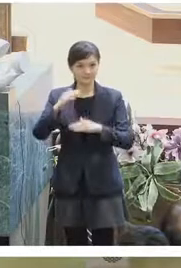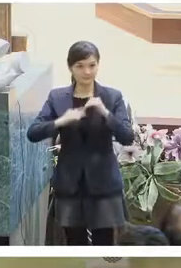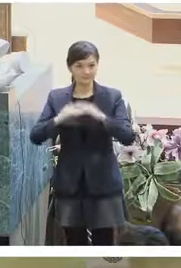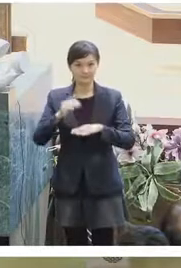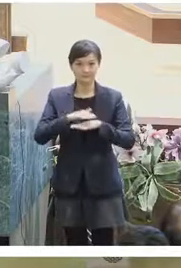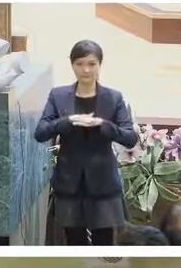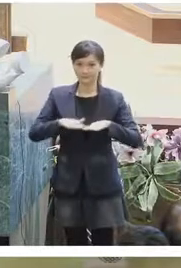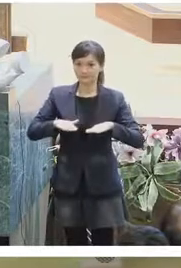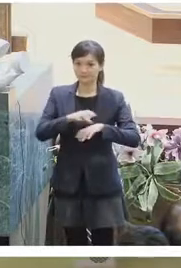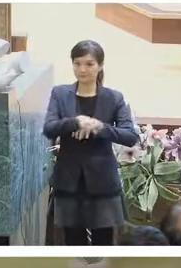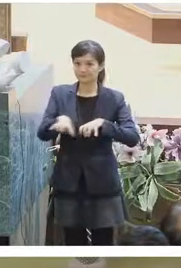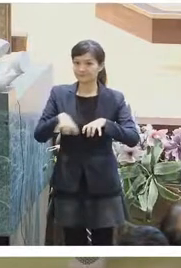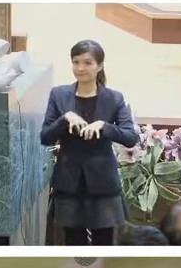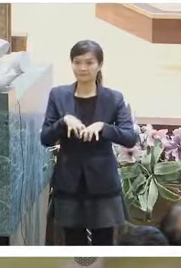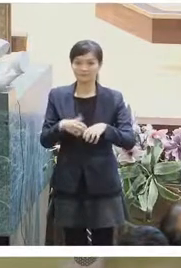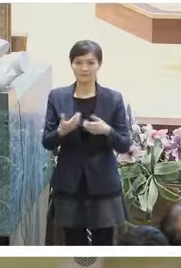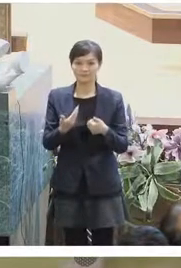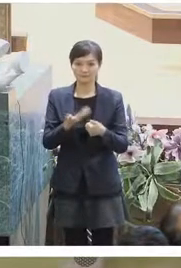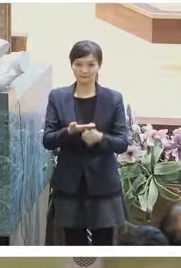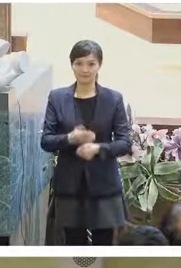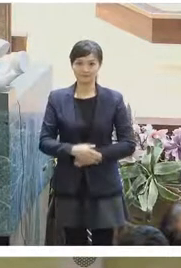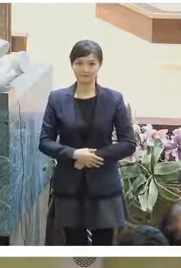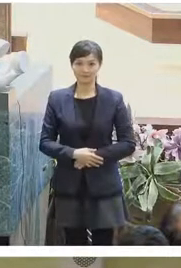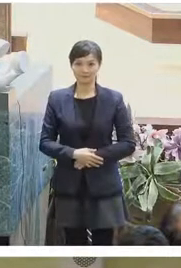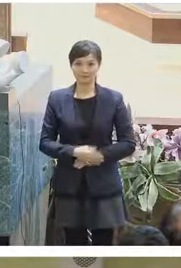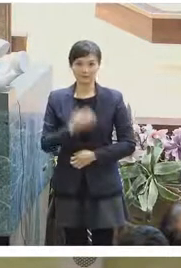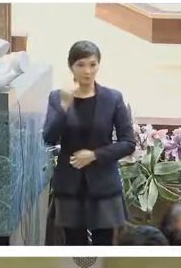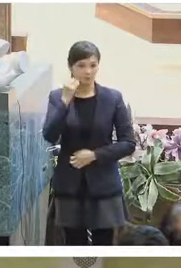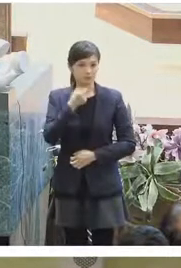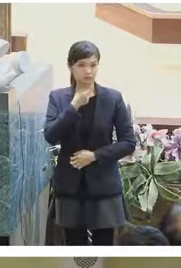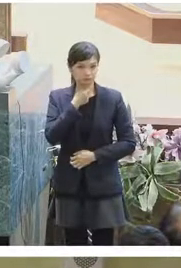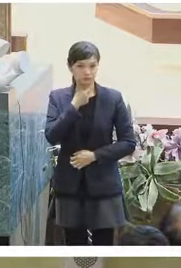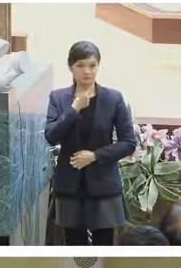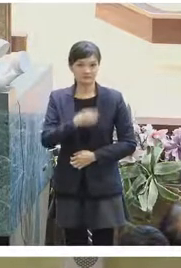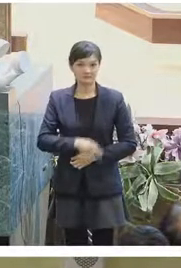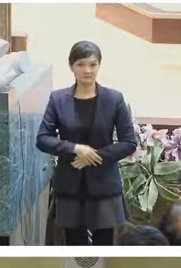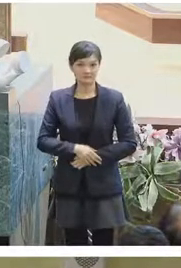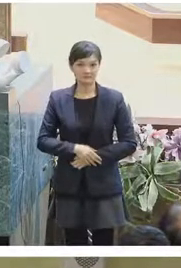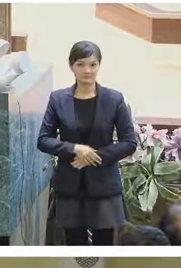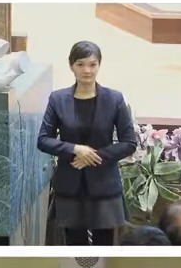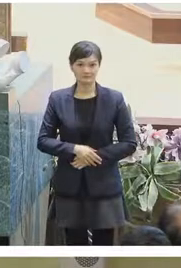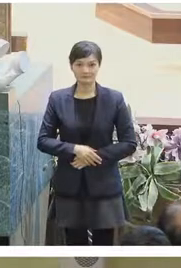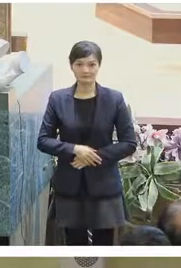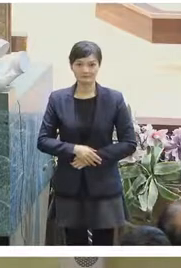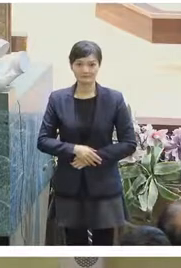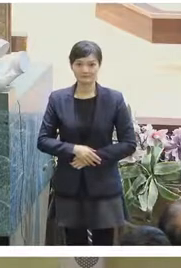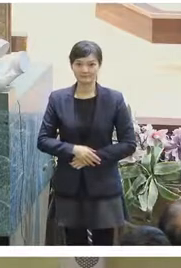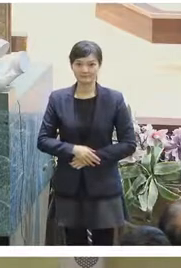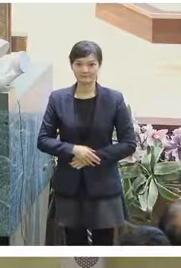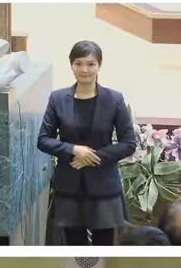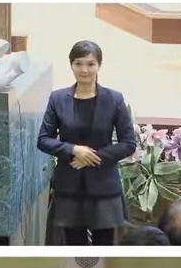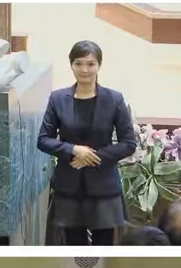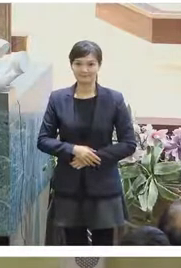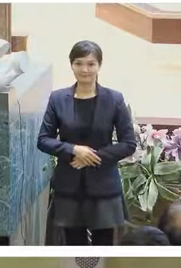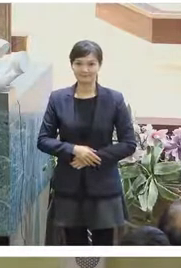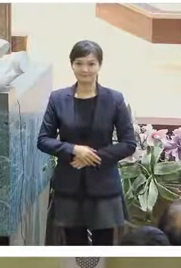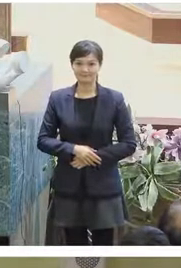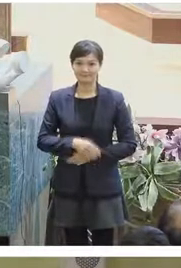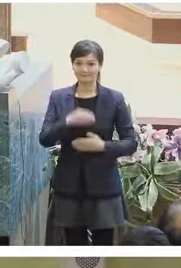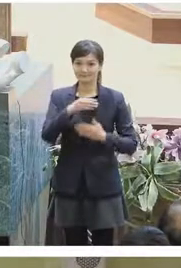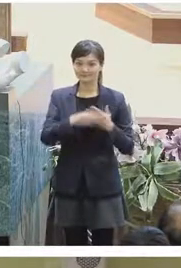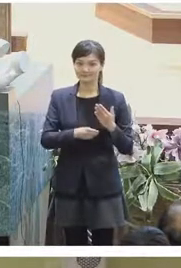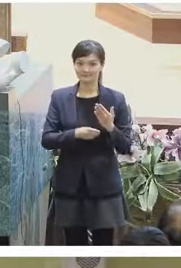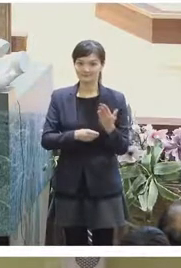安全的环境给大家。那如果有需要的话，这个连接底下是行为准则的全